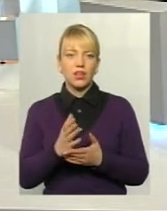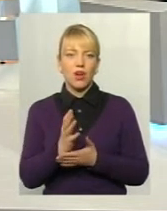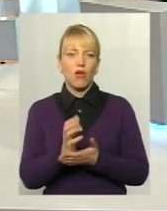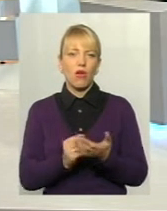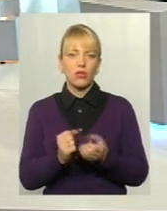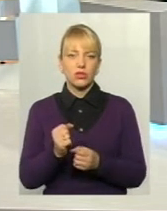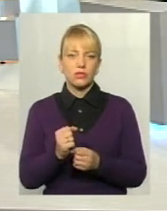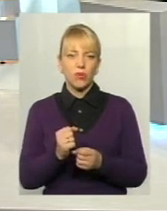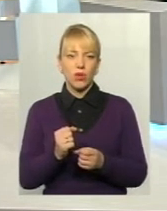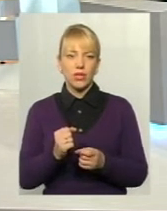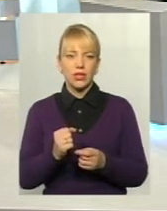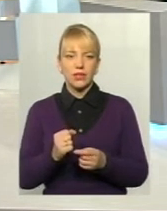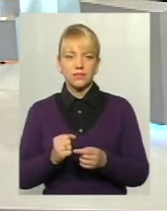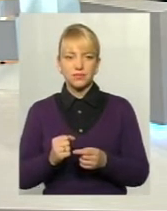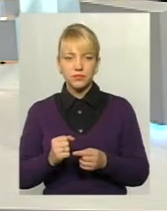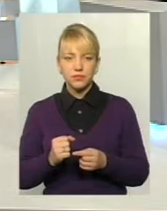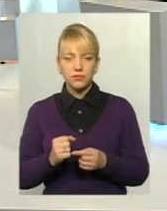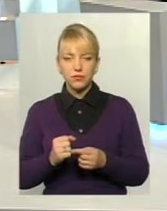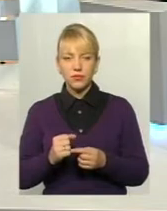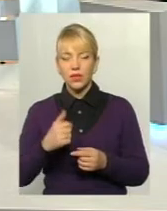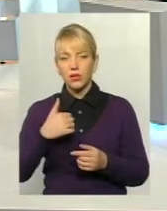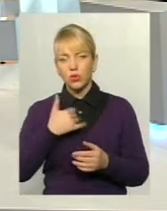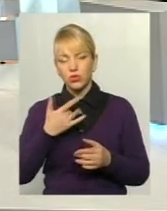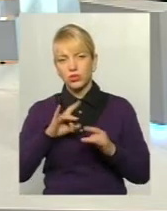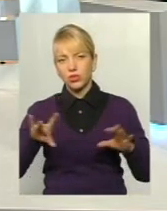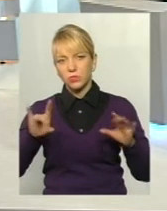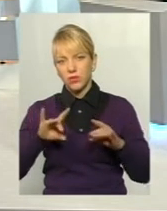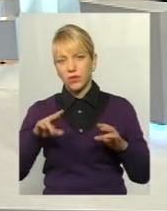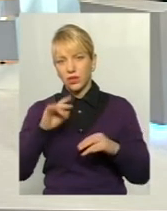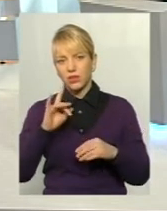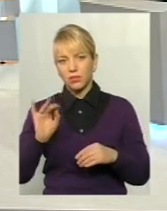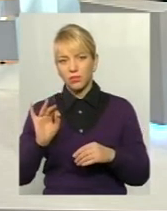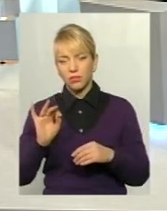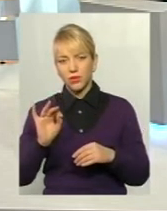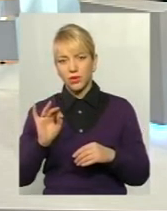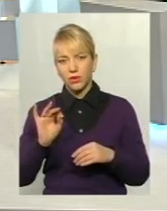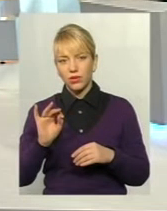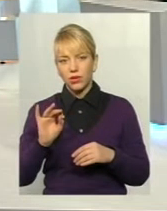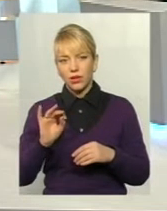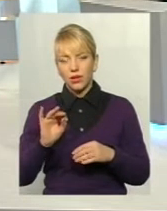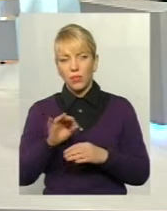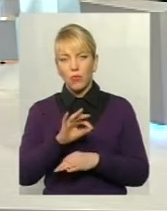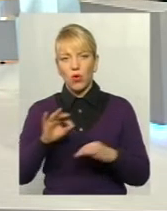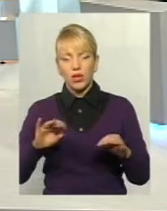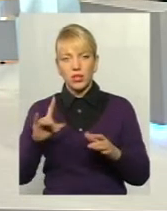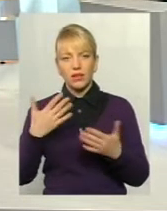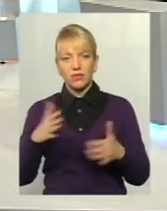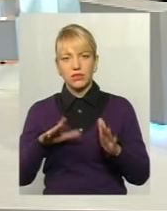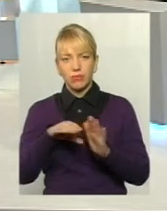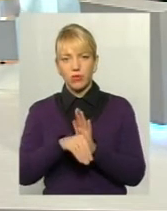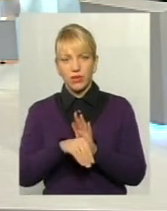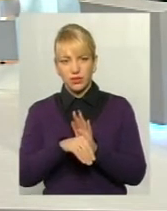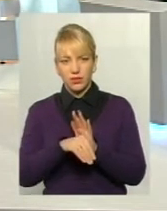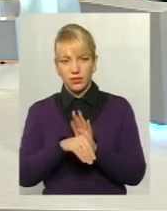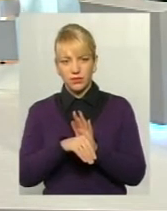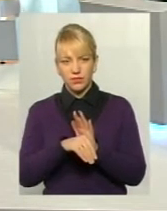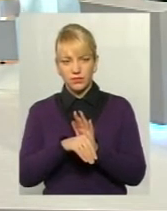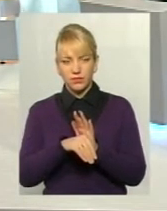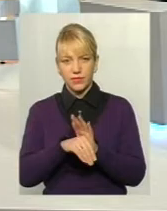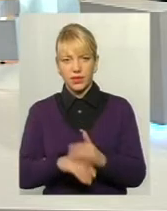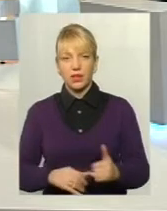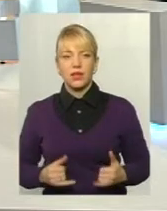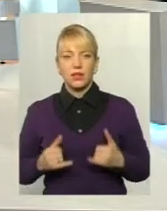звичайно. Хочеться розказати про наш такий досвід, про пілотний проєкт, який ми вже запровадили. Тобто,